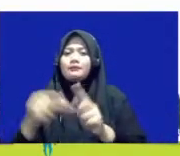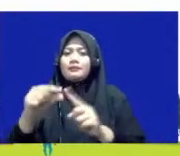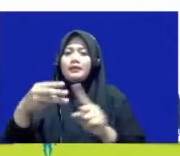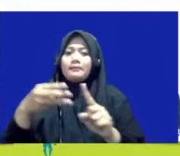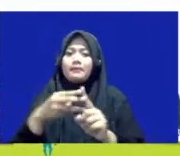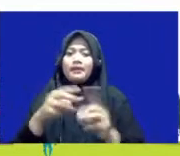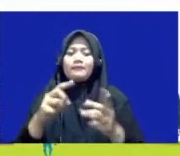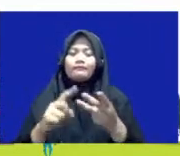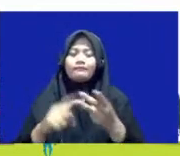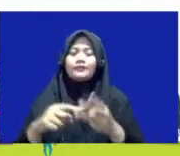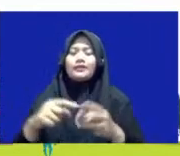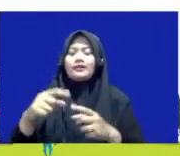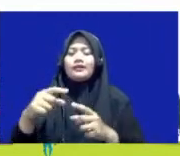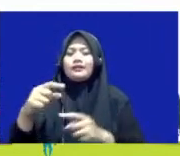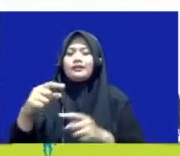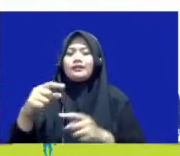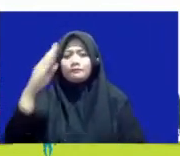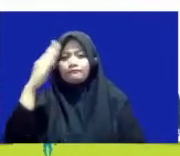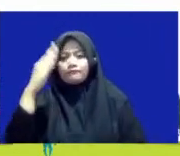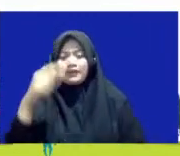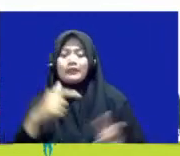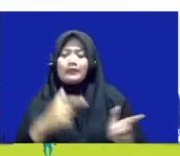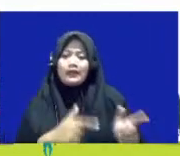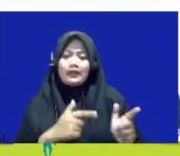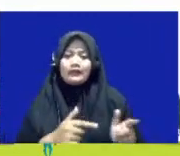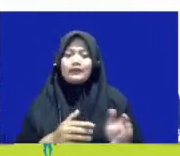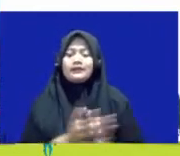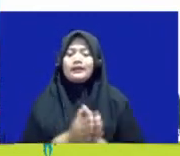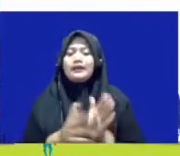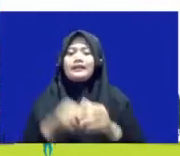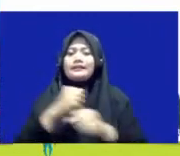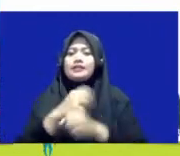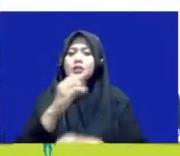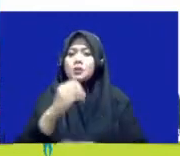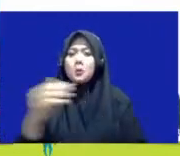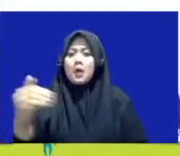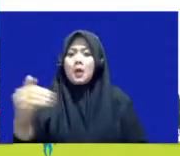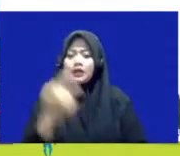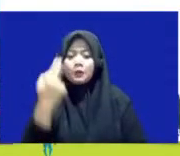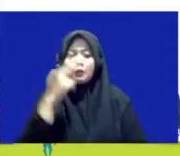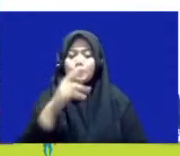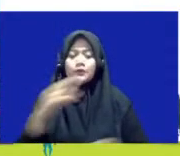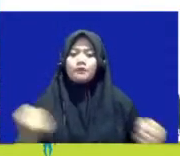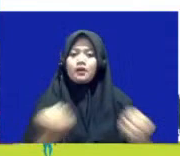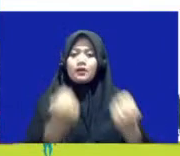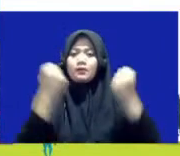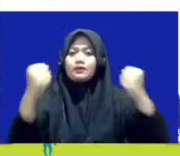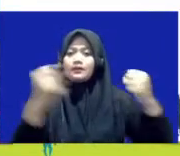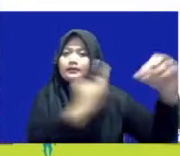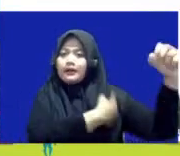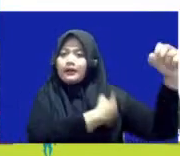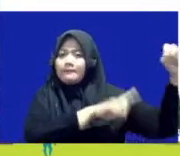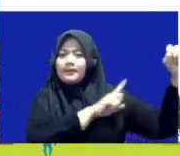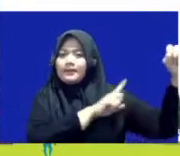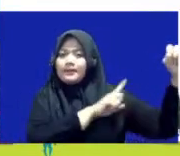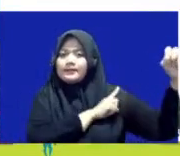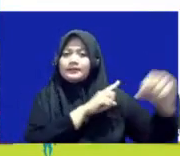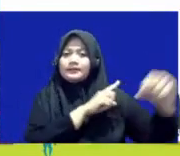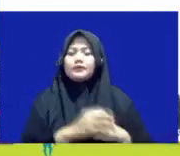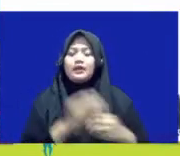kepolisian, TNI, NGO itu sendiri hadir dalam penguatan kapasitas sebagai anggota